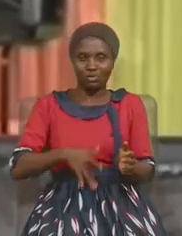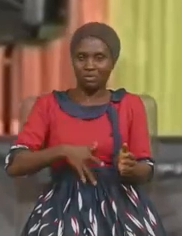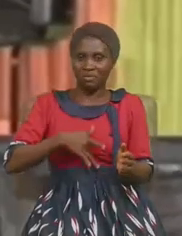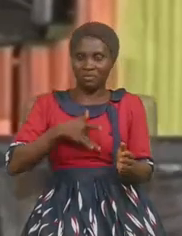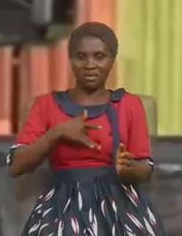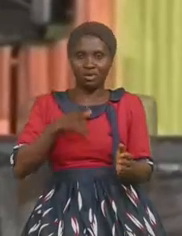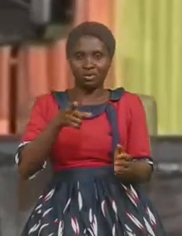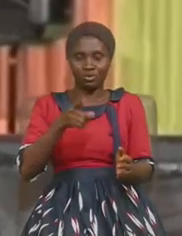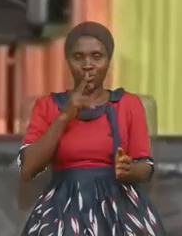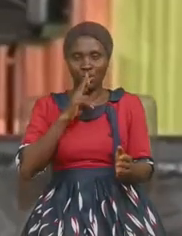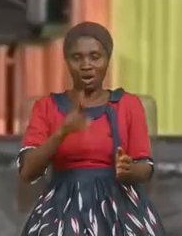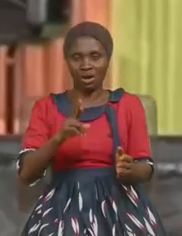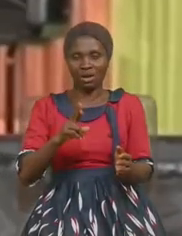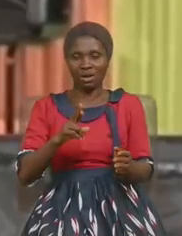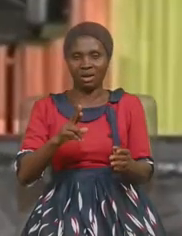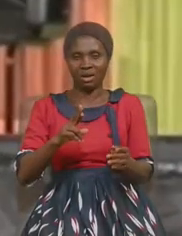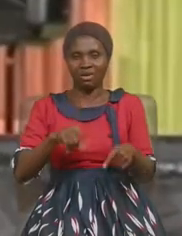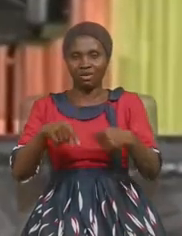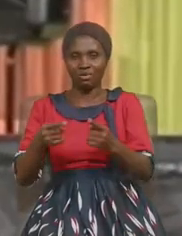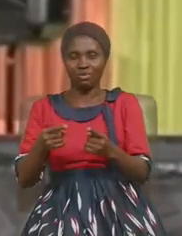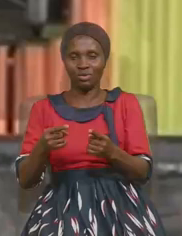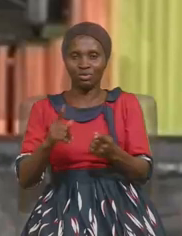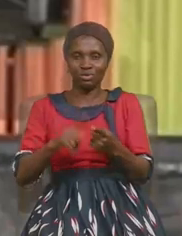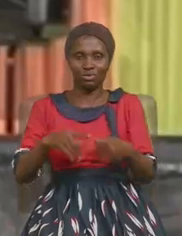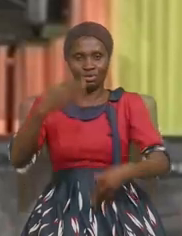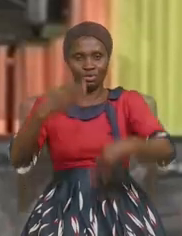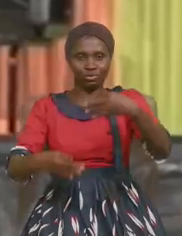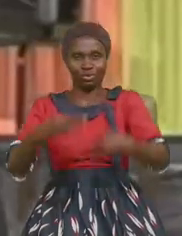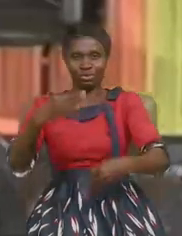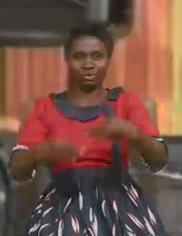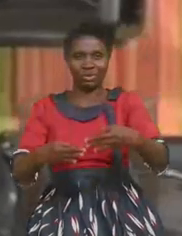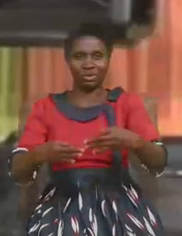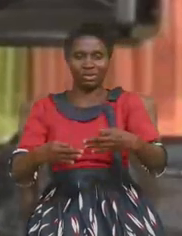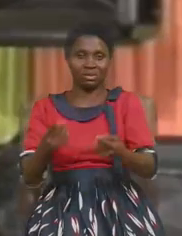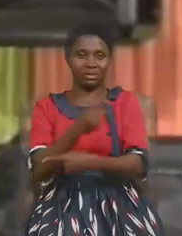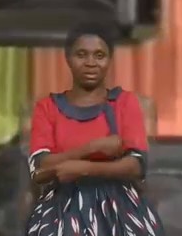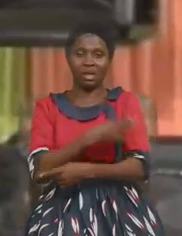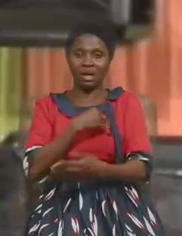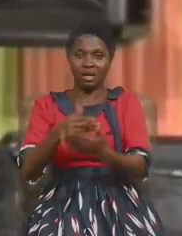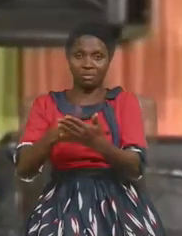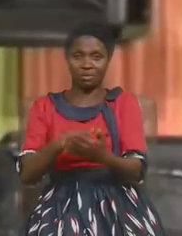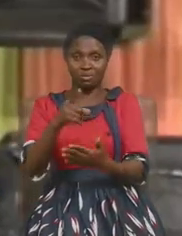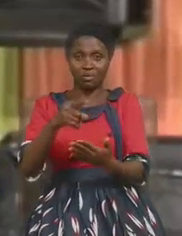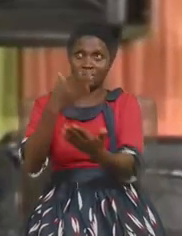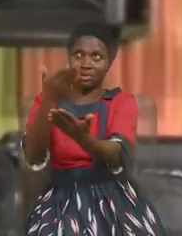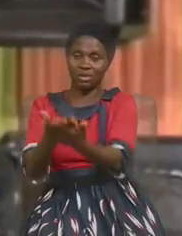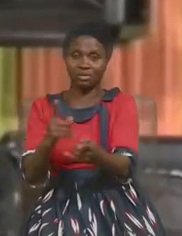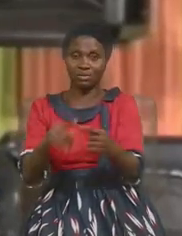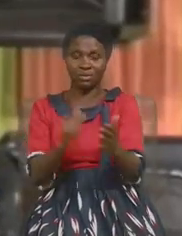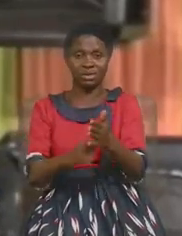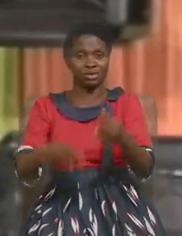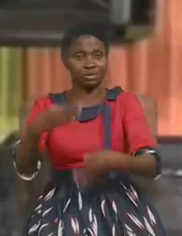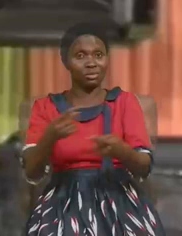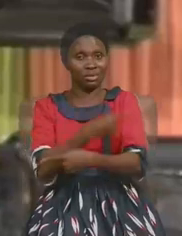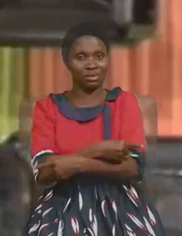Et tu te disais que tu te précipitais pour le jugement de Dieu. Mais avant d'arriver au jour du jugement,